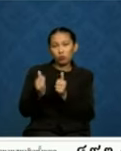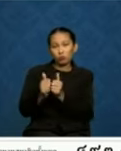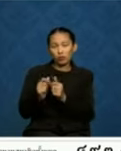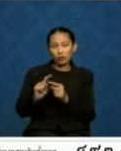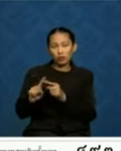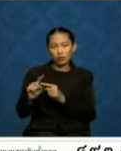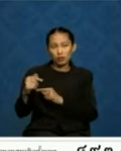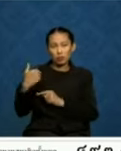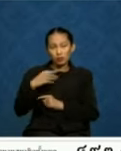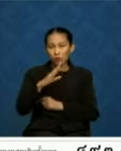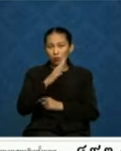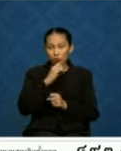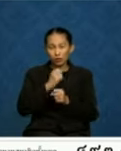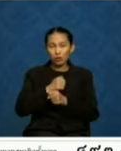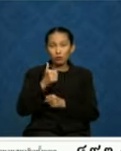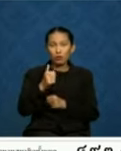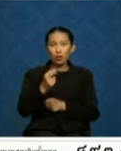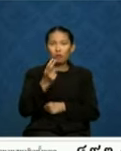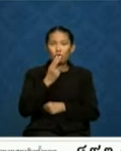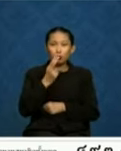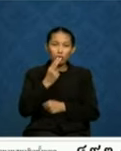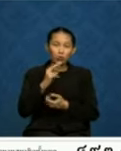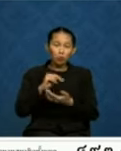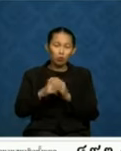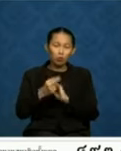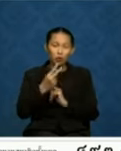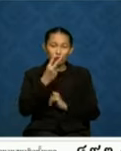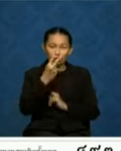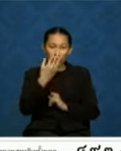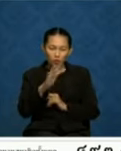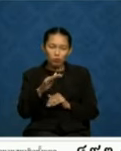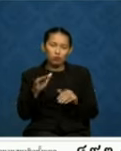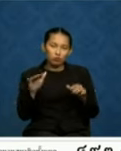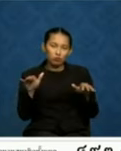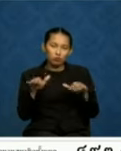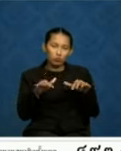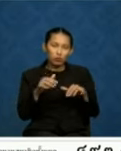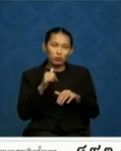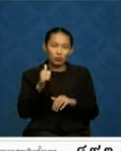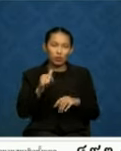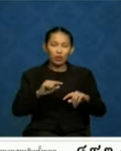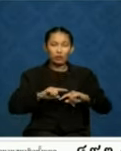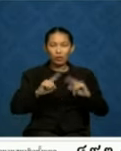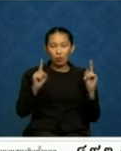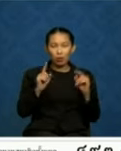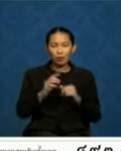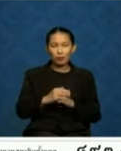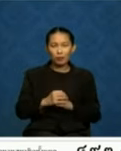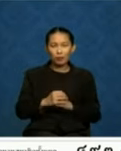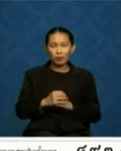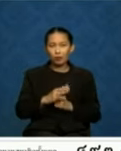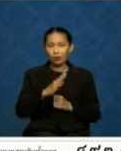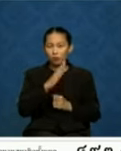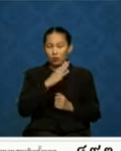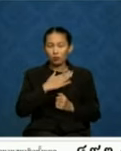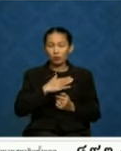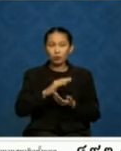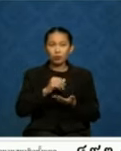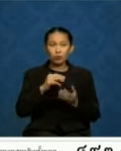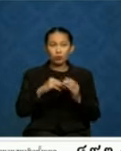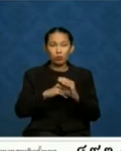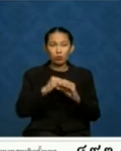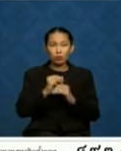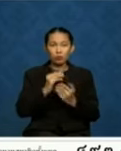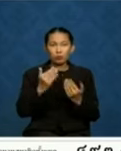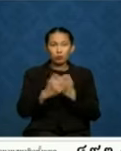ได้ก็การบริโภคบุหรี่ก็จะอยู่ในปริมาณที่เหมาะสมฮะแต่ในขณะเดียวกันนะครับถ้าเราปรับโครงสร้างคิดให